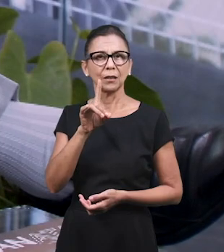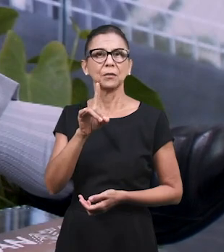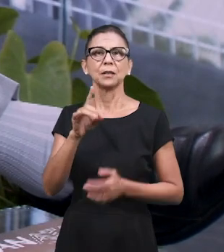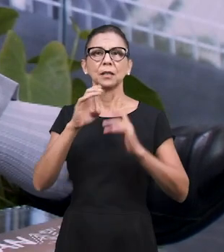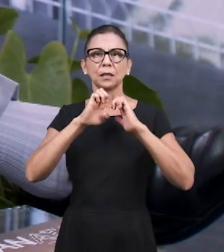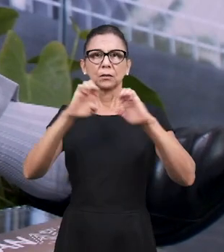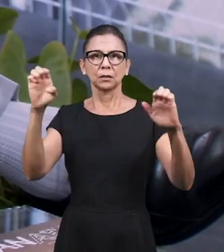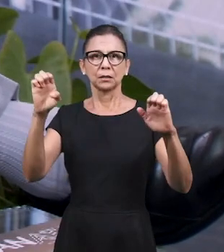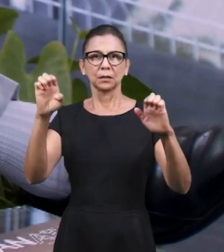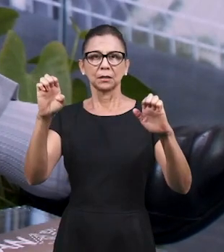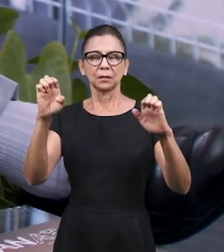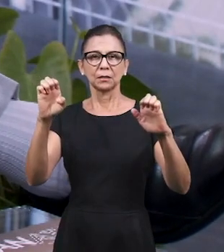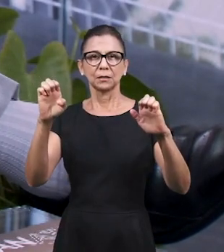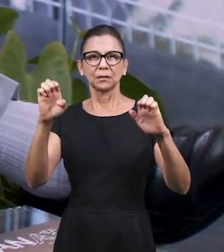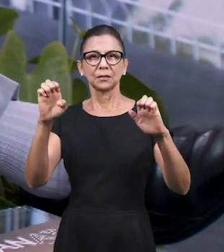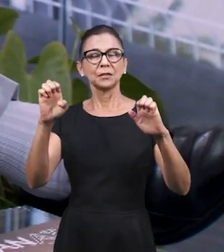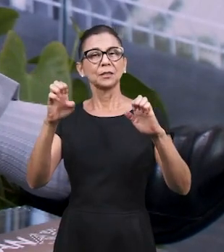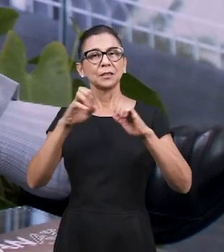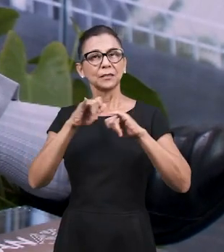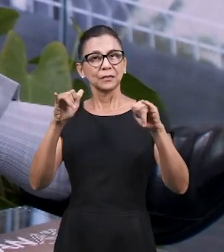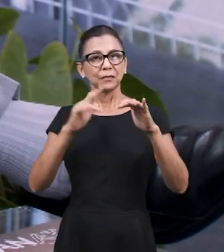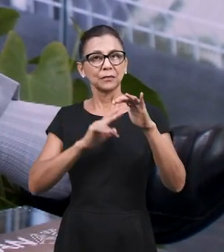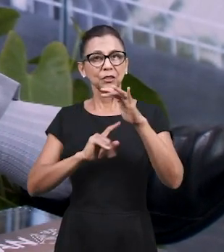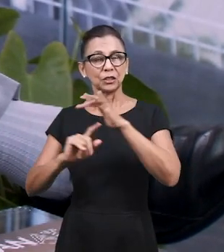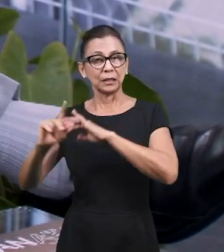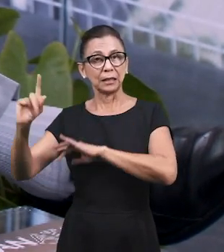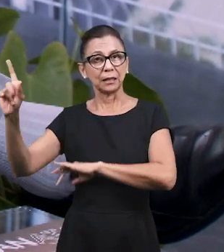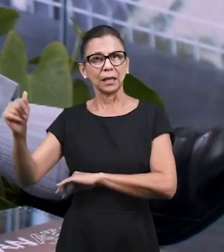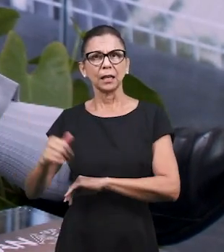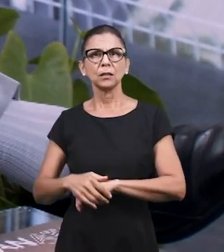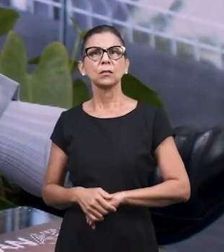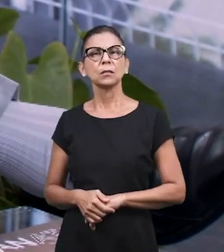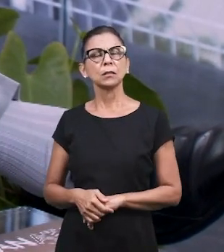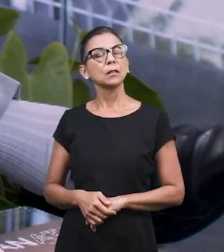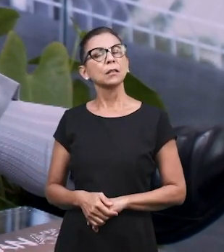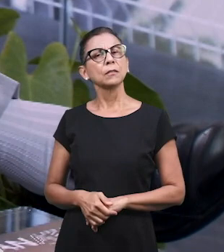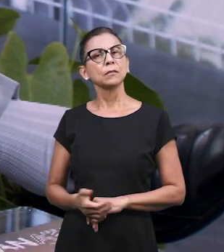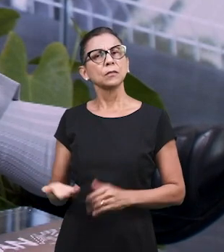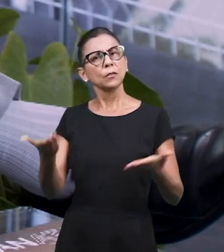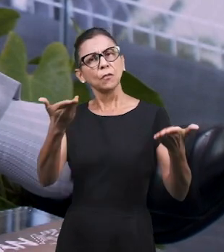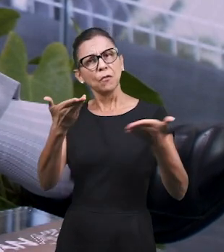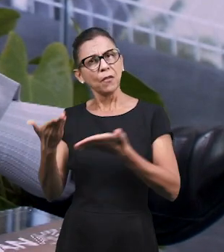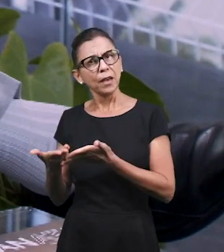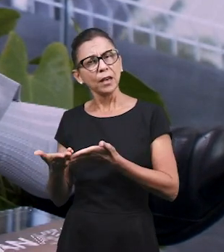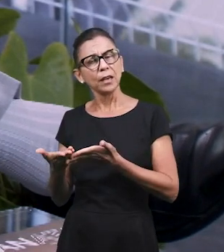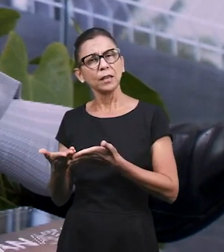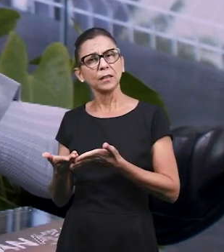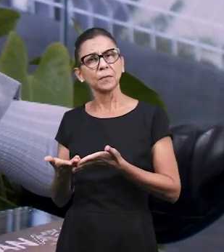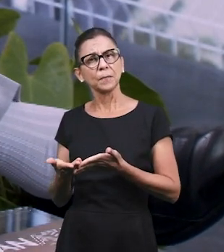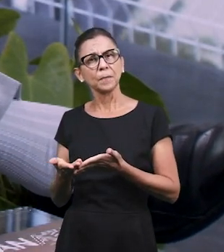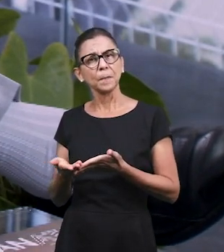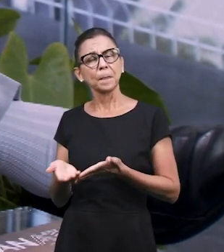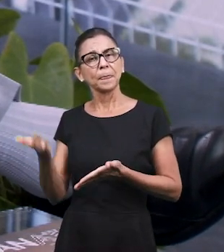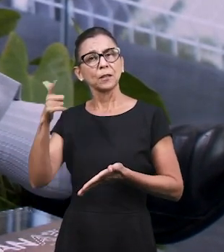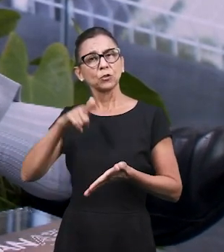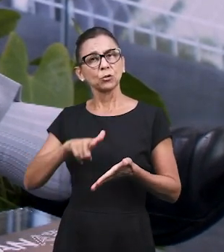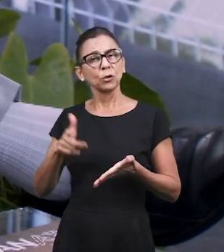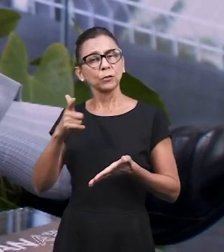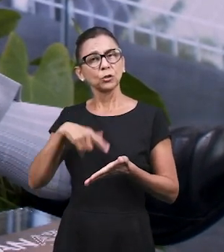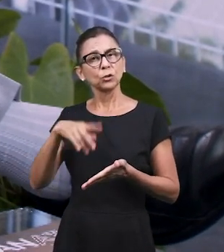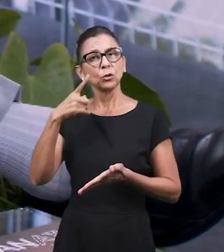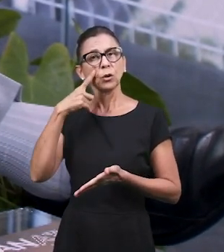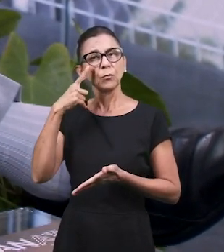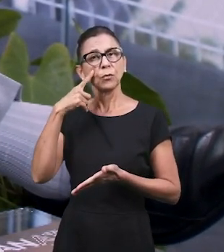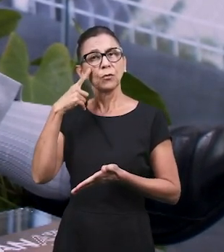rapport à la promotion d'annonçant l'évangile éternel, je vous invite aussi à voir et revoir celle-ci et les autres